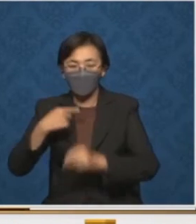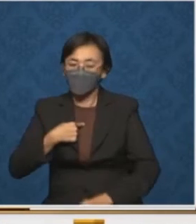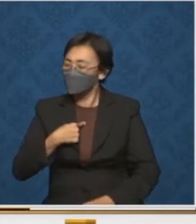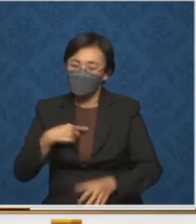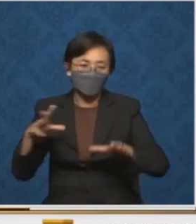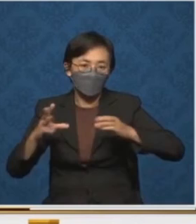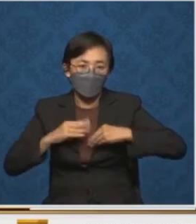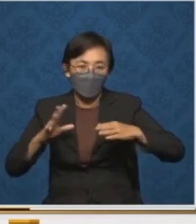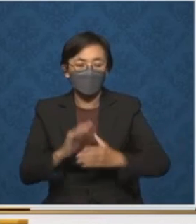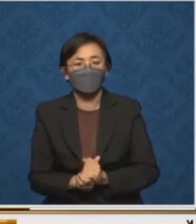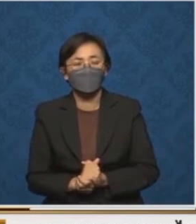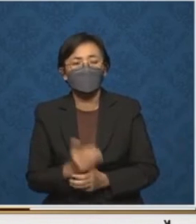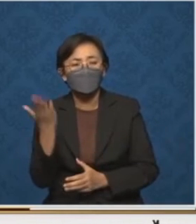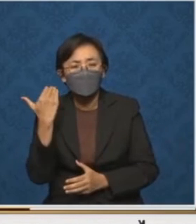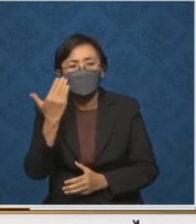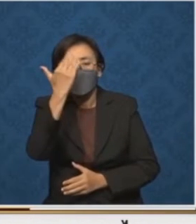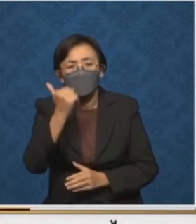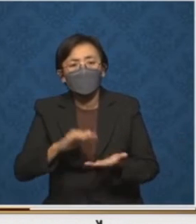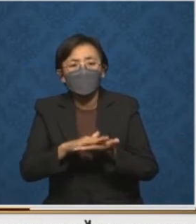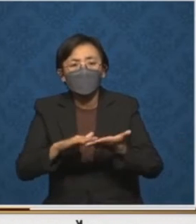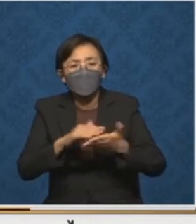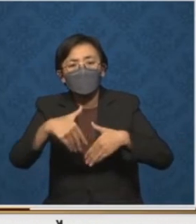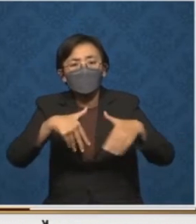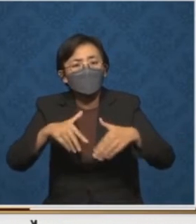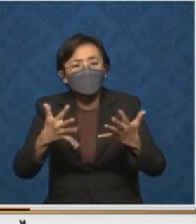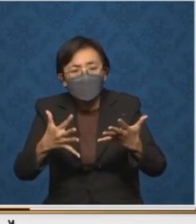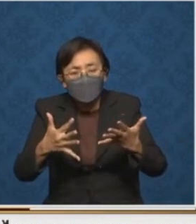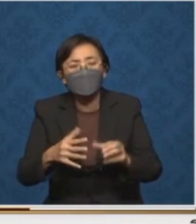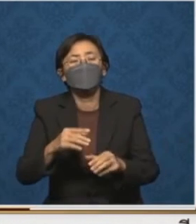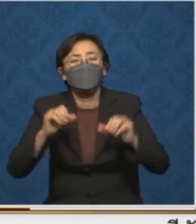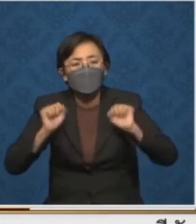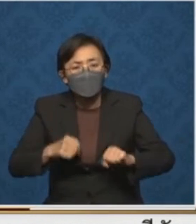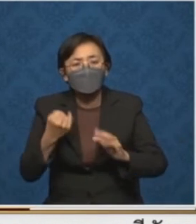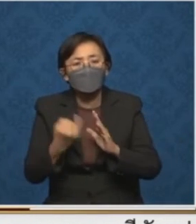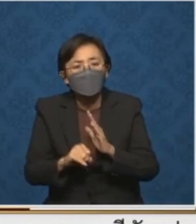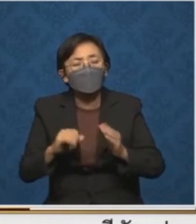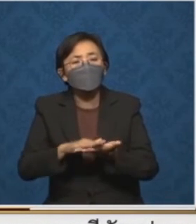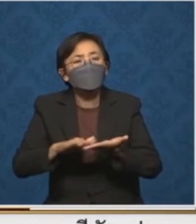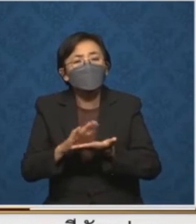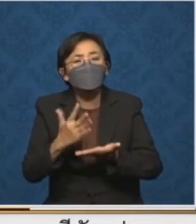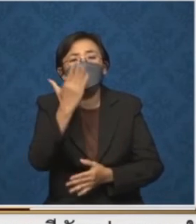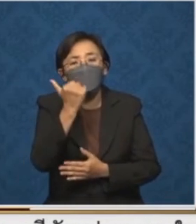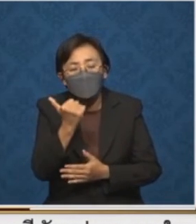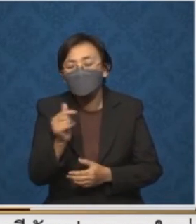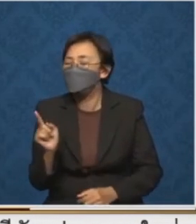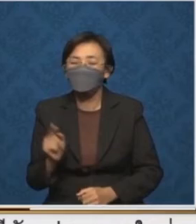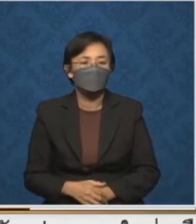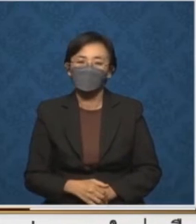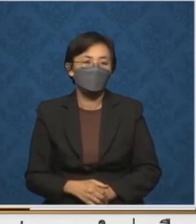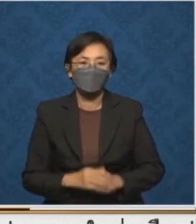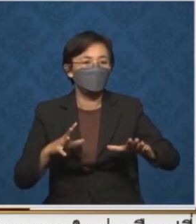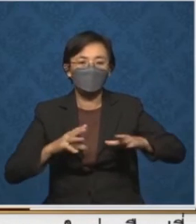gramถผมเอาสได์อย่งมาชายนะฮะ